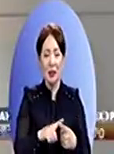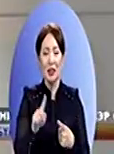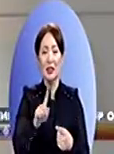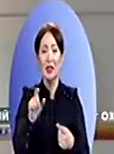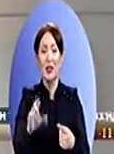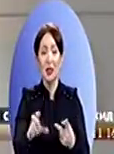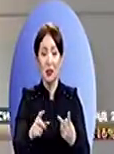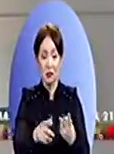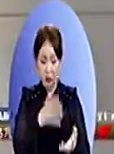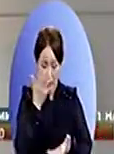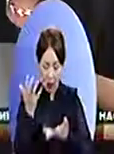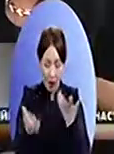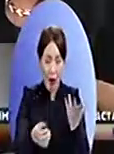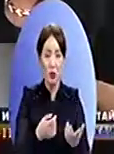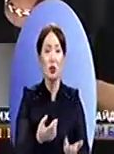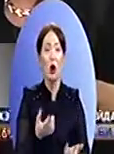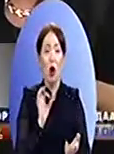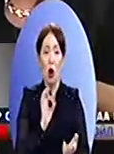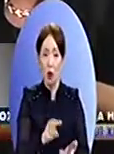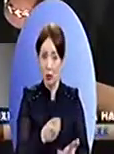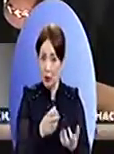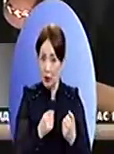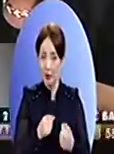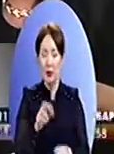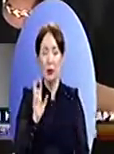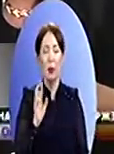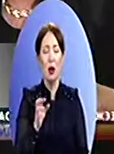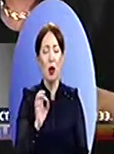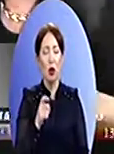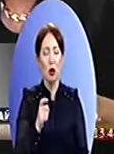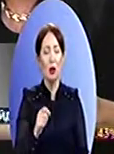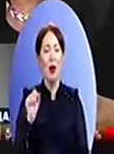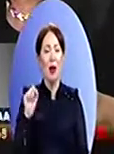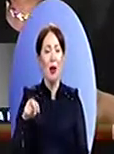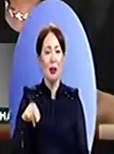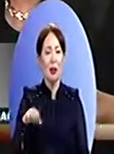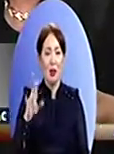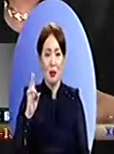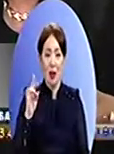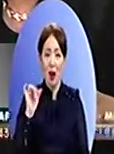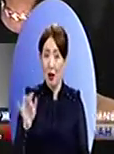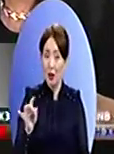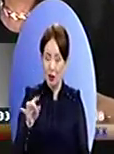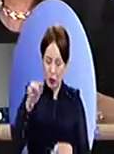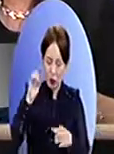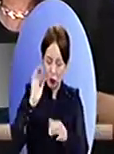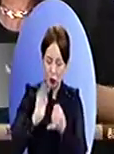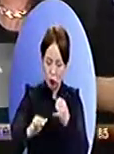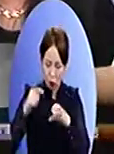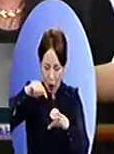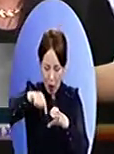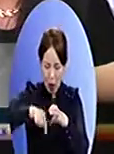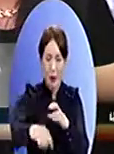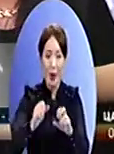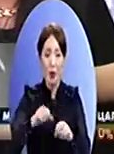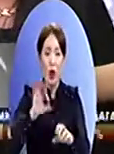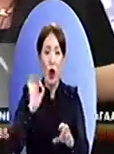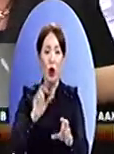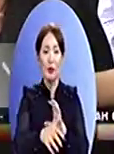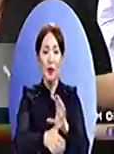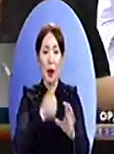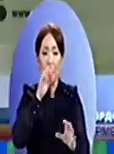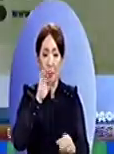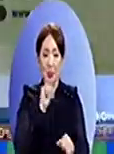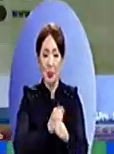хуримтлалыг нээж илрүүлсэн байна. Энэ дундаас Баян хүндий алтан нар төслүүдэд эцсийн шатны өрөмдлөг судалгааны ажиллагаа хийж олборлолтын шат руугаа орох